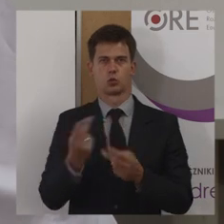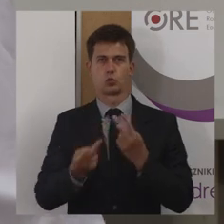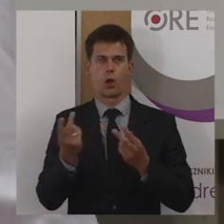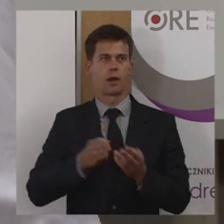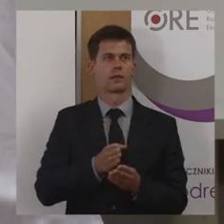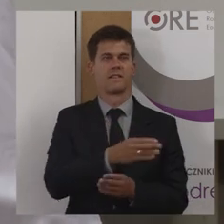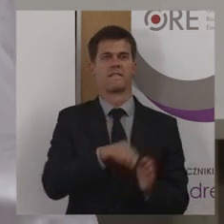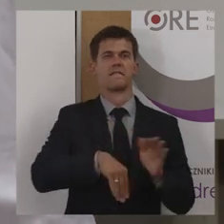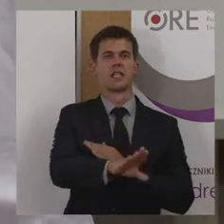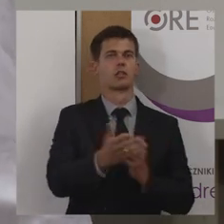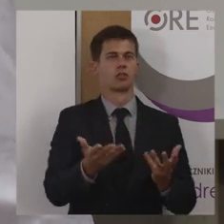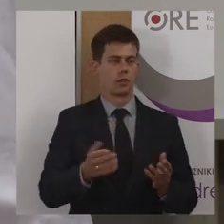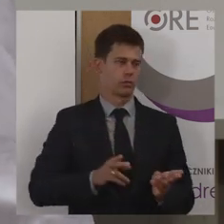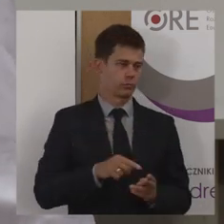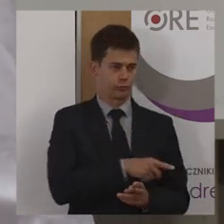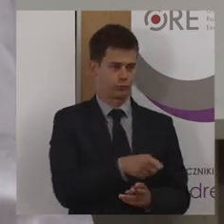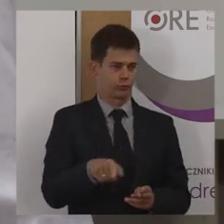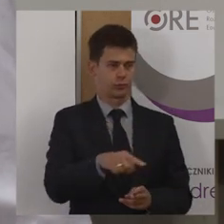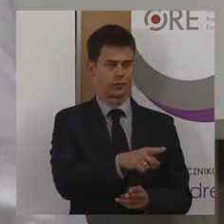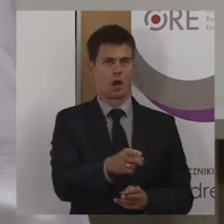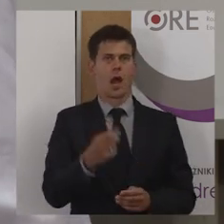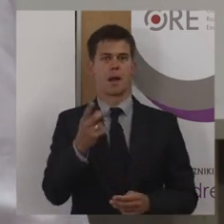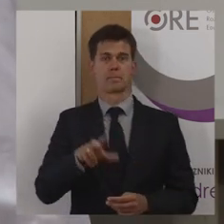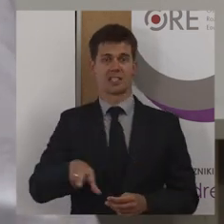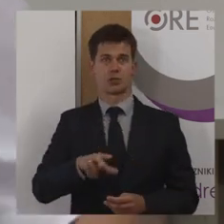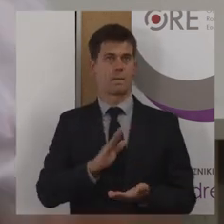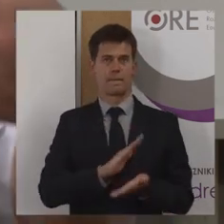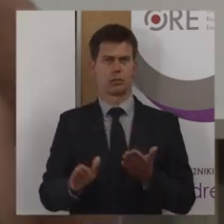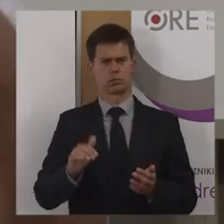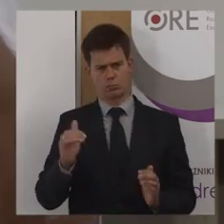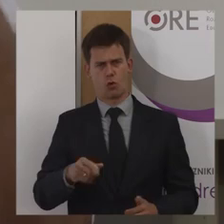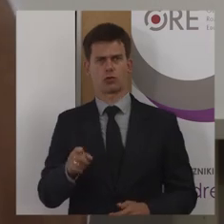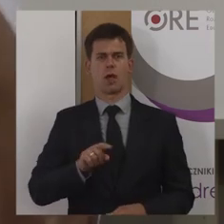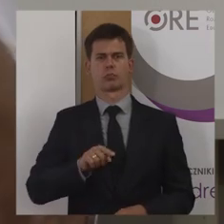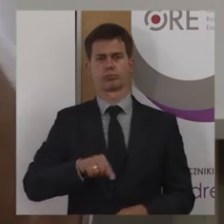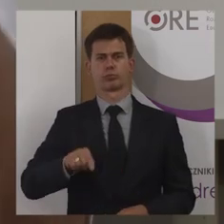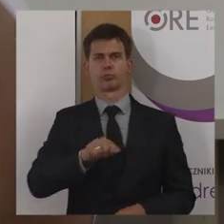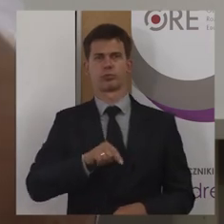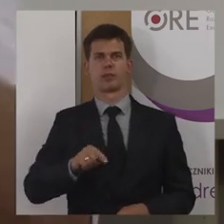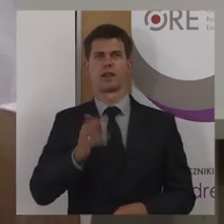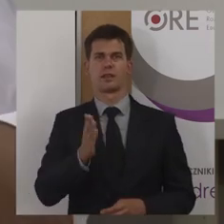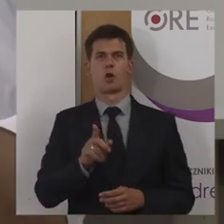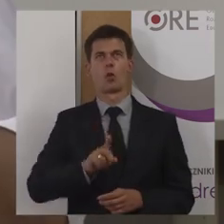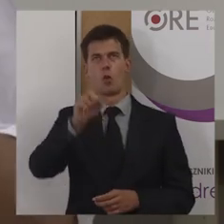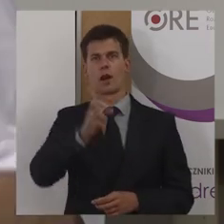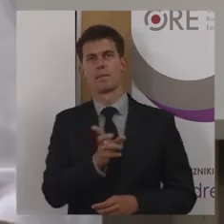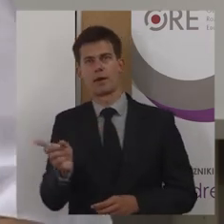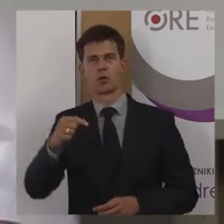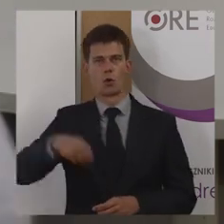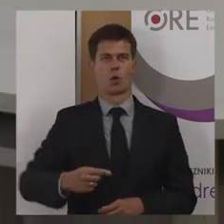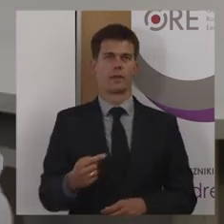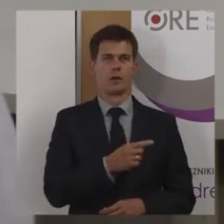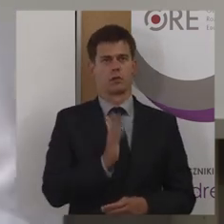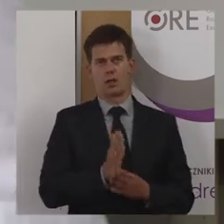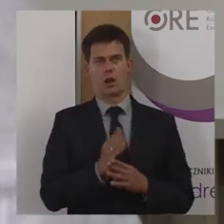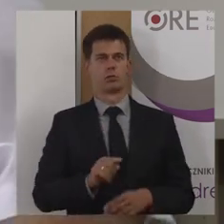ile dziecko nie posługujące się myszką jest w stanie, można zrobić ten labirynt w taki sposób, żeby można było go obsłużyć za